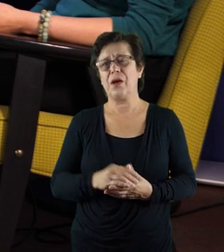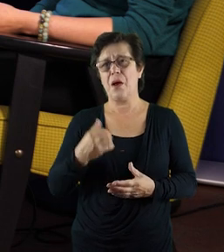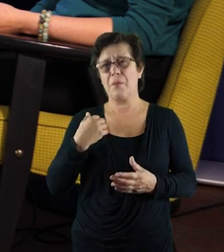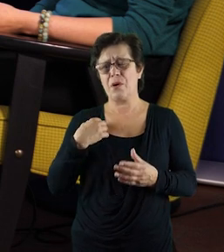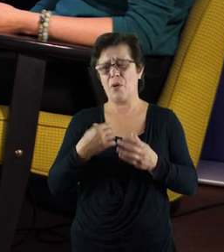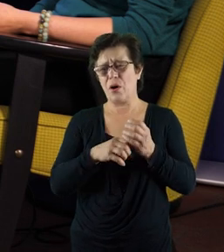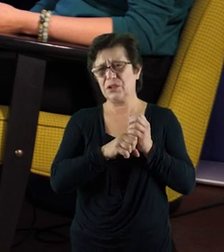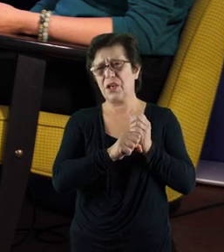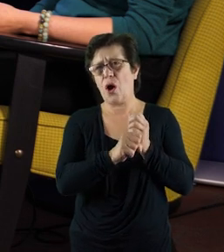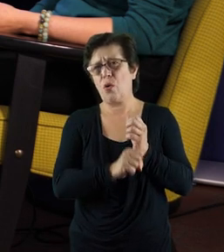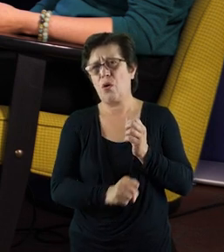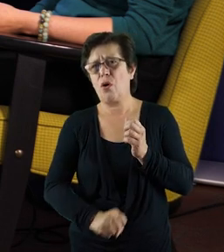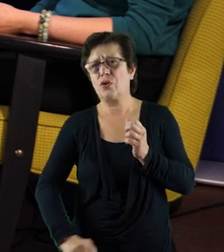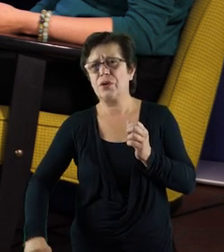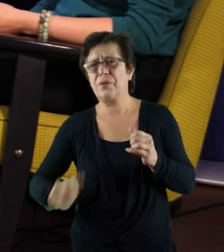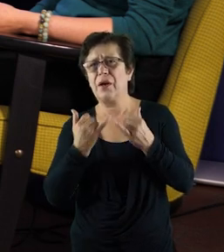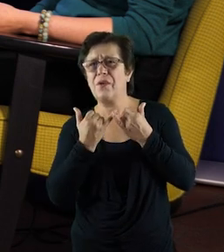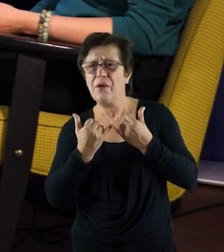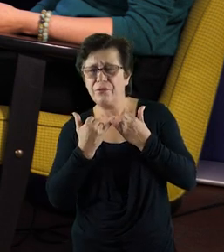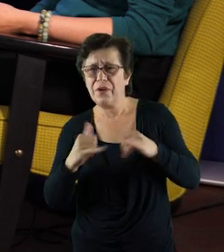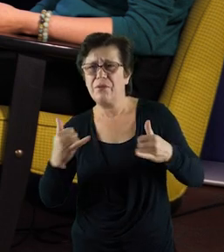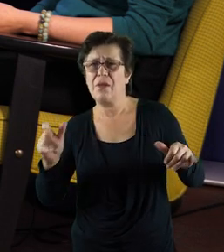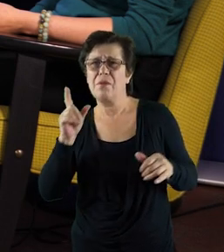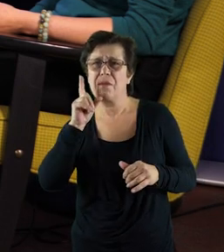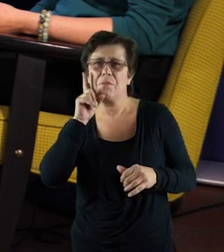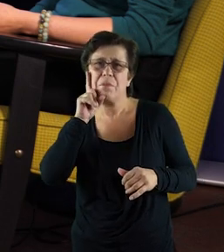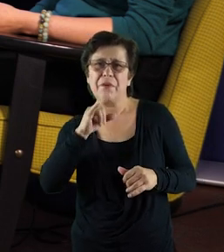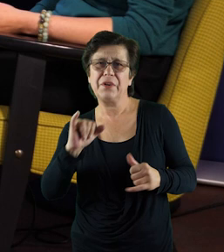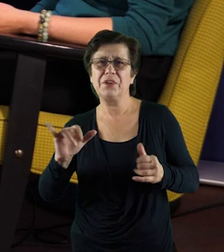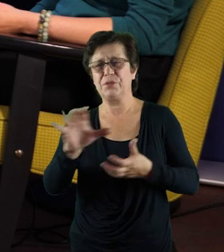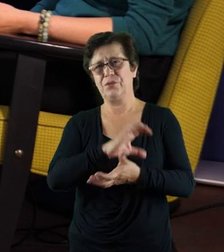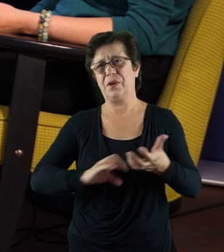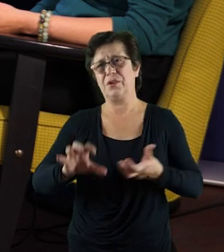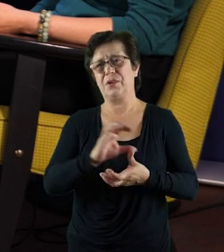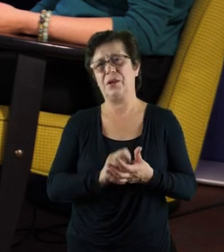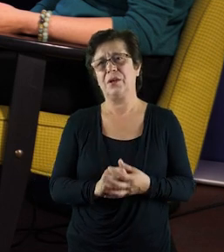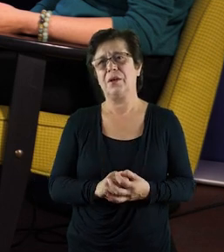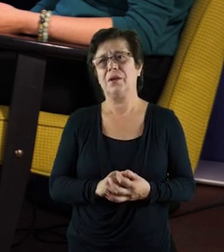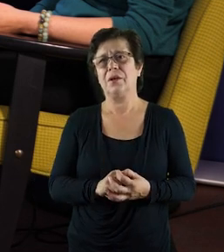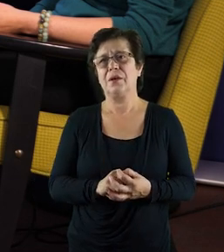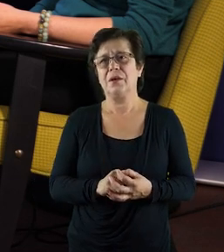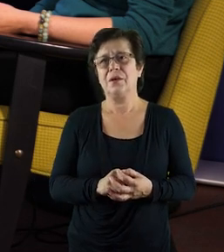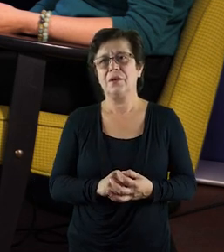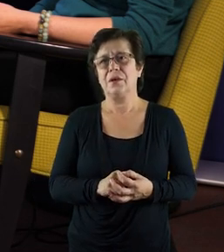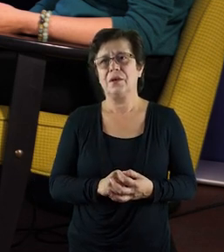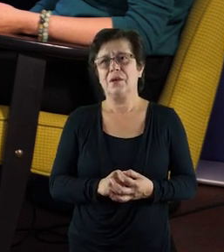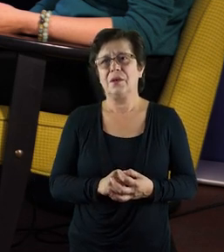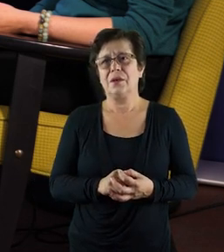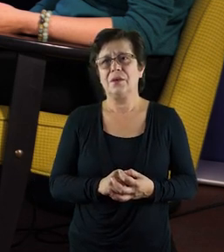zakorzenionym w jakiejś troszeczkę innej rzeczywistości i niezakorzenionym tak głęboko